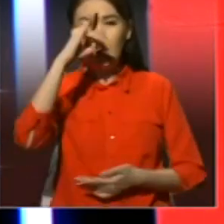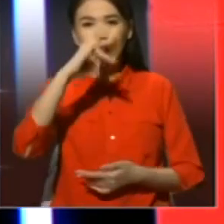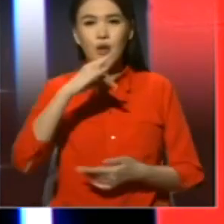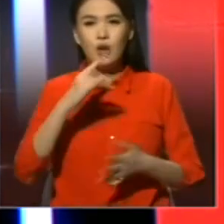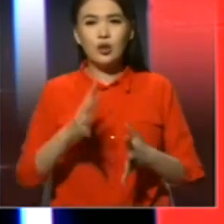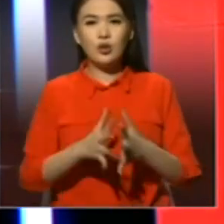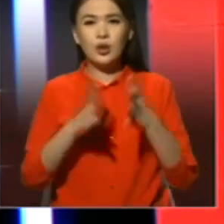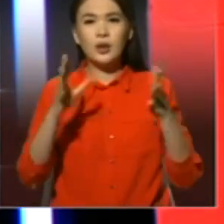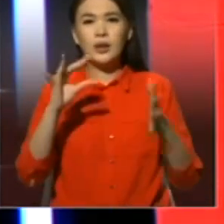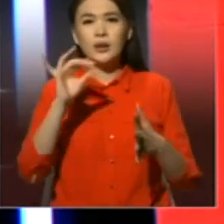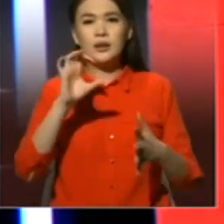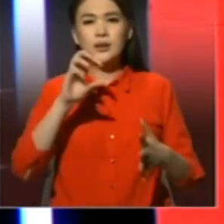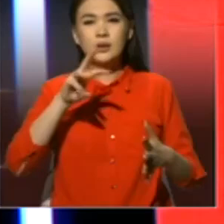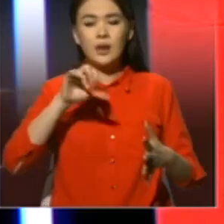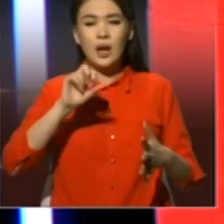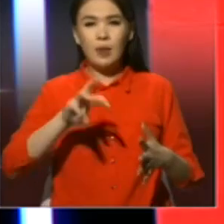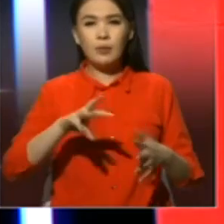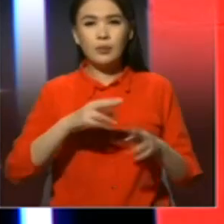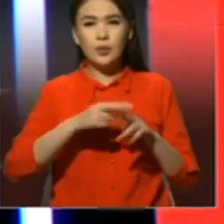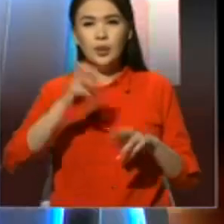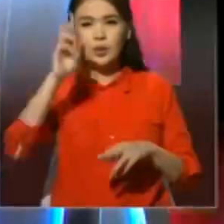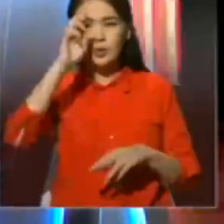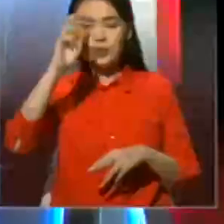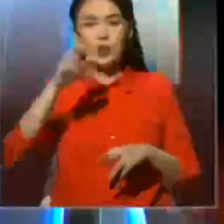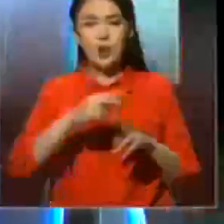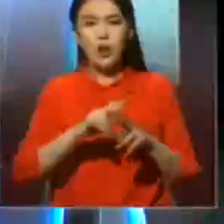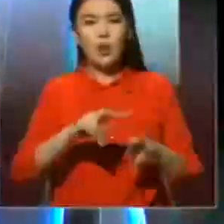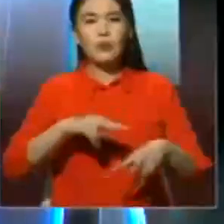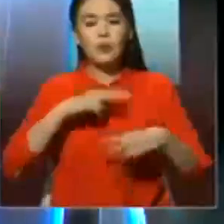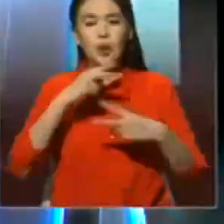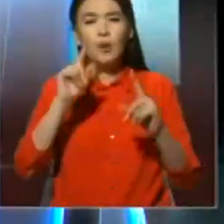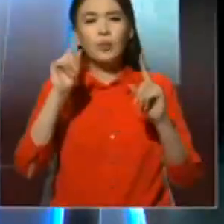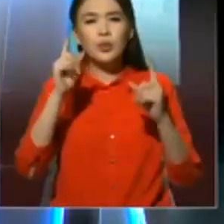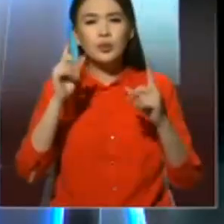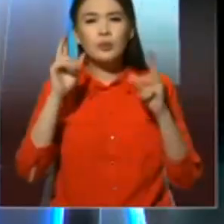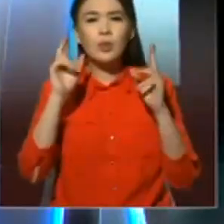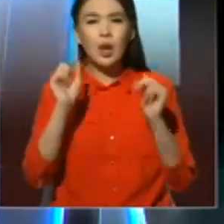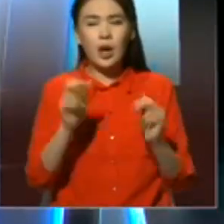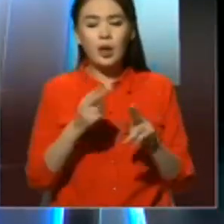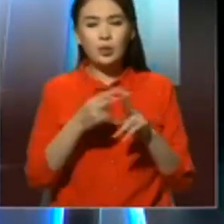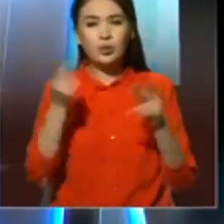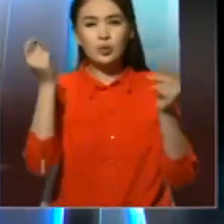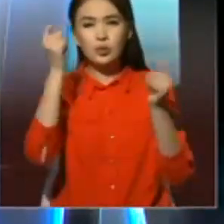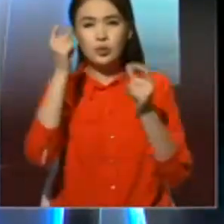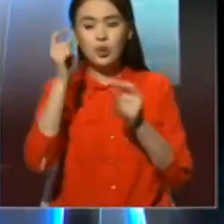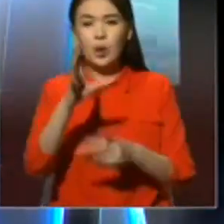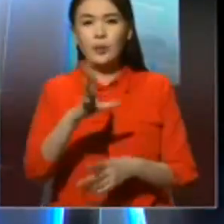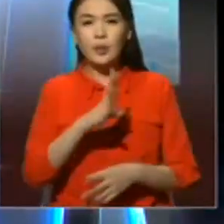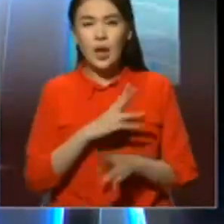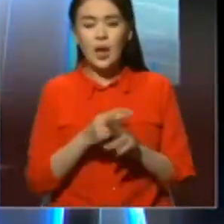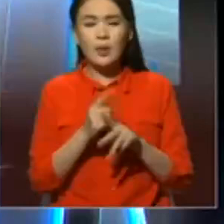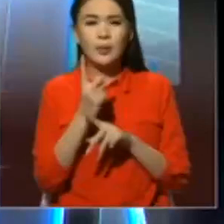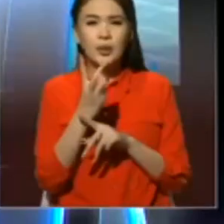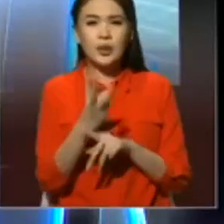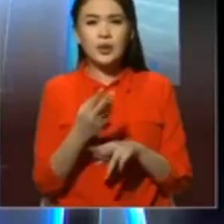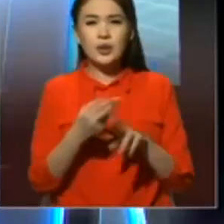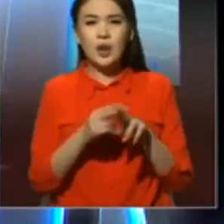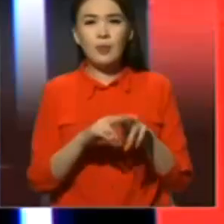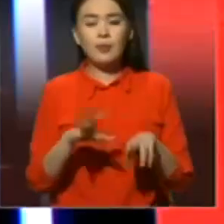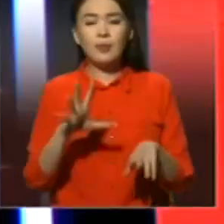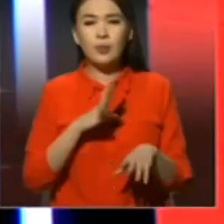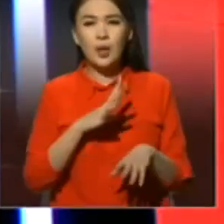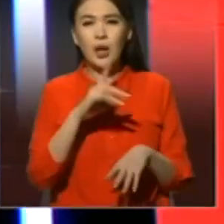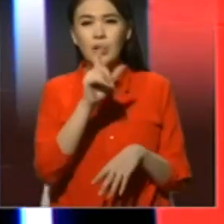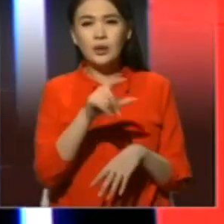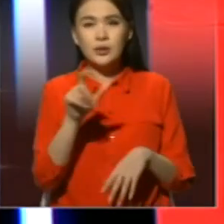үлкен ислам мемлекеті деп жаздым ғой, соған қатты мән берді. Қалай деп, мен айттым солай. Мінекей, бірнеше адамның бір елді таныта алатынының